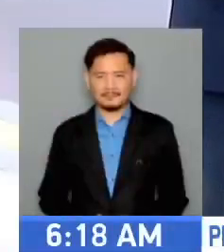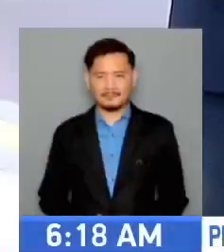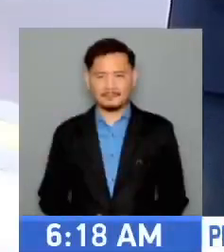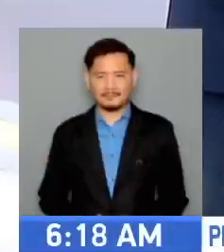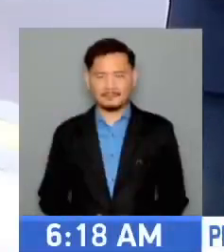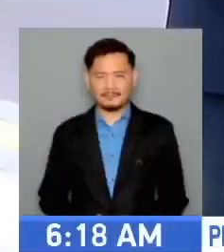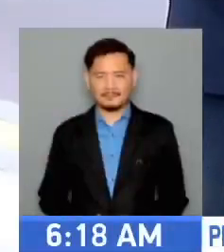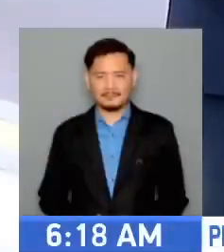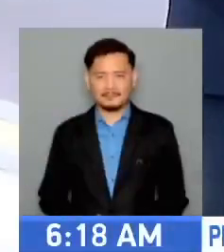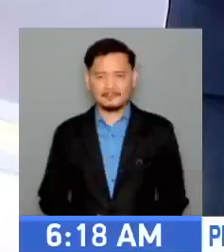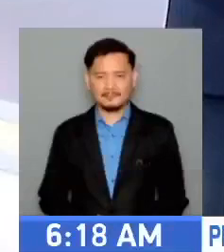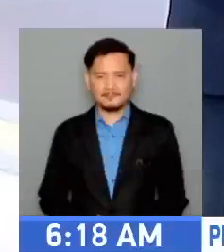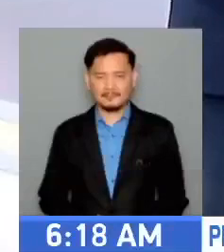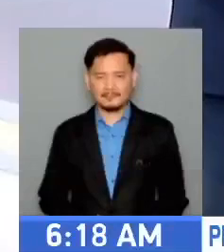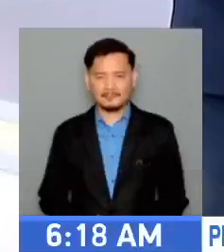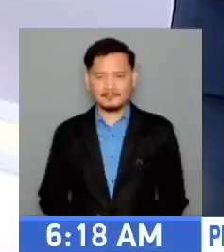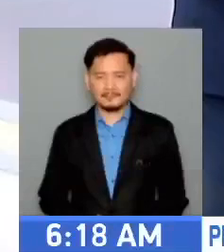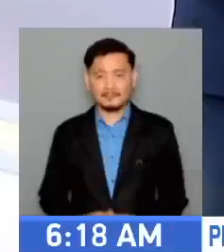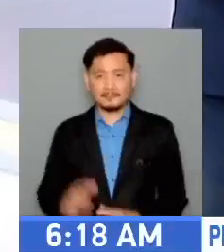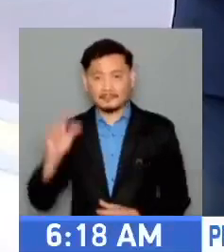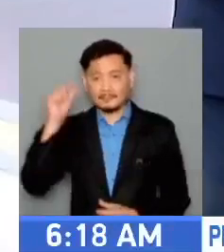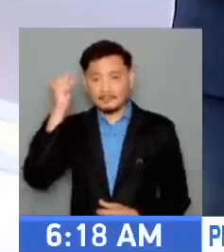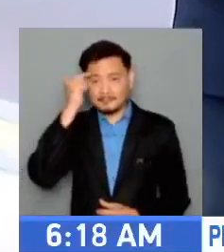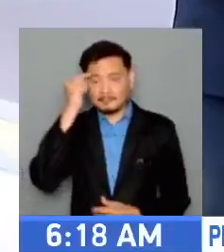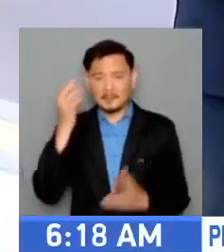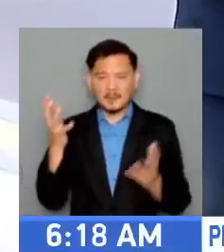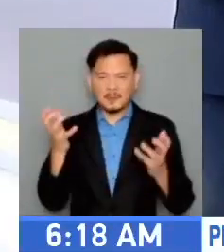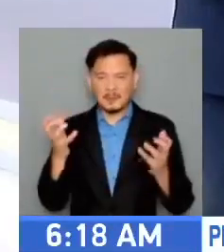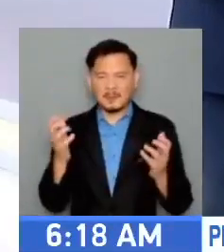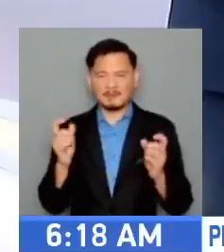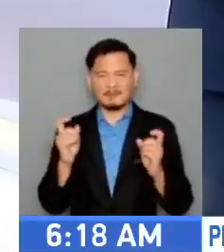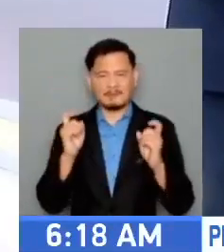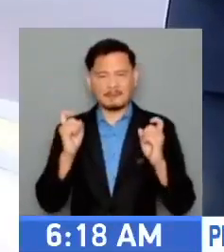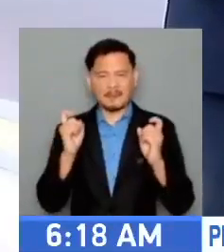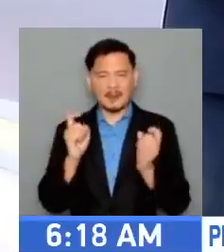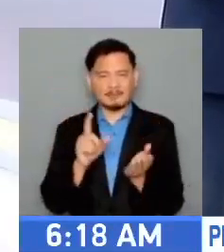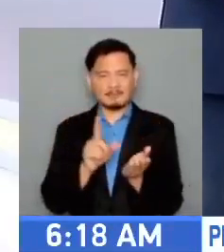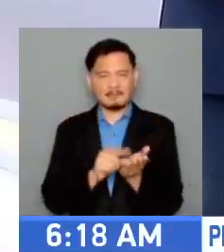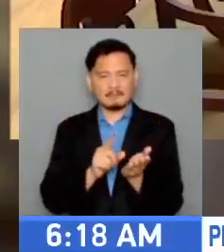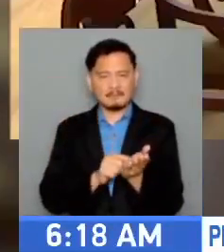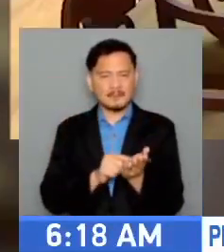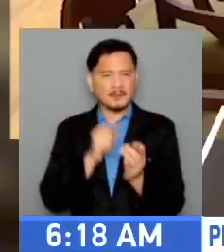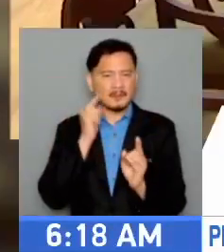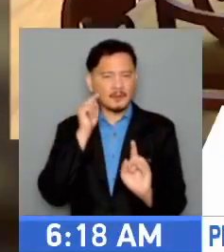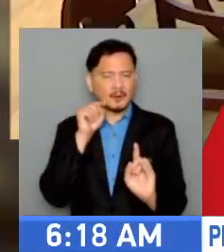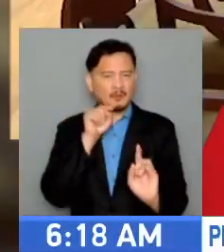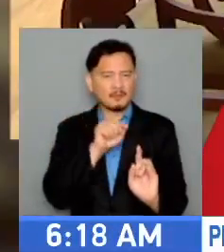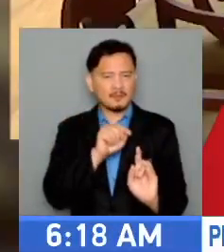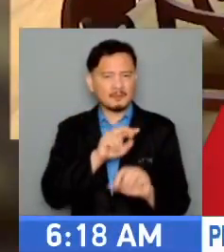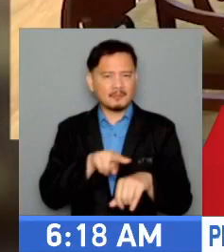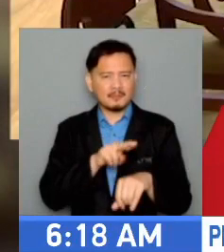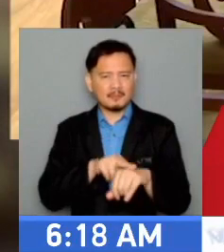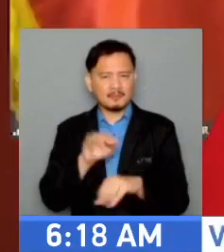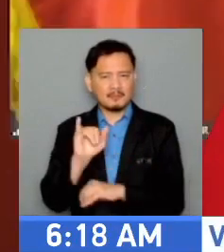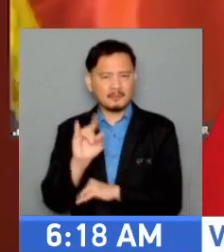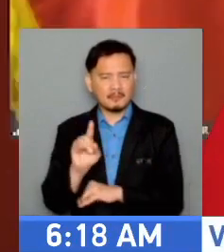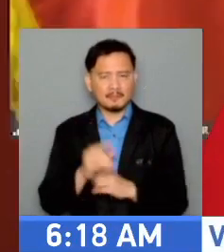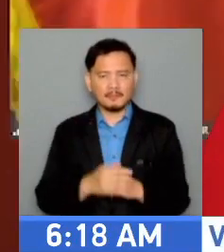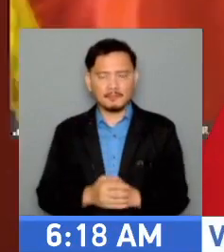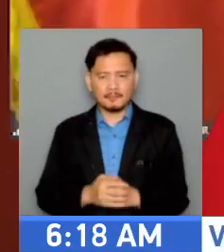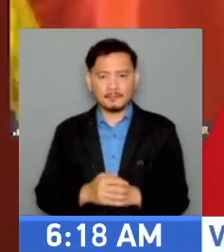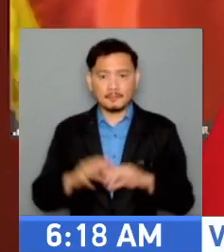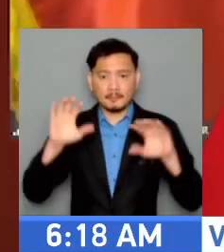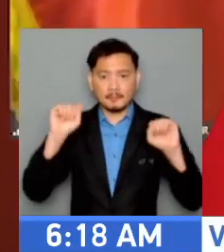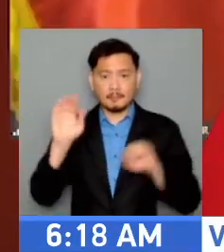Dahil sa gobyerno na pabilisin ng pag-imprenta at pamamahagi ng national ID cards. Tinalakay ito sa pulong ni Pangulong Marcos at National Economic